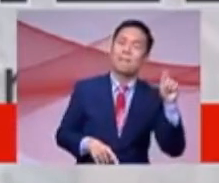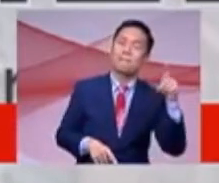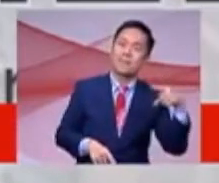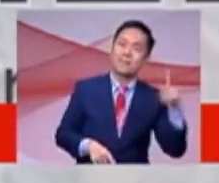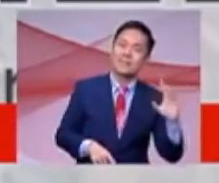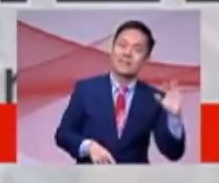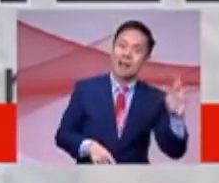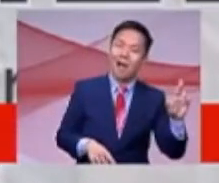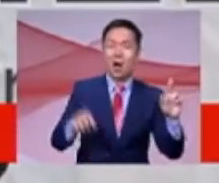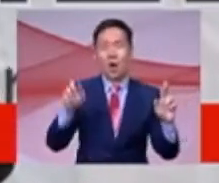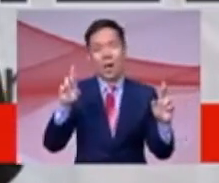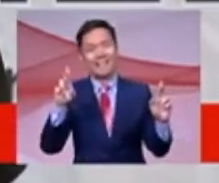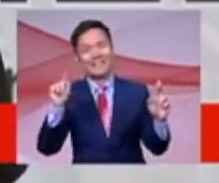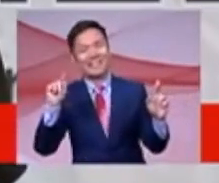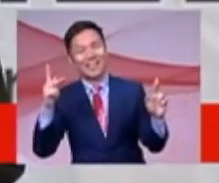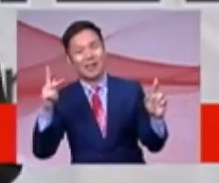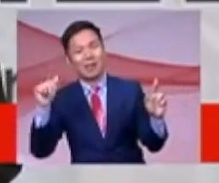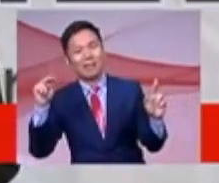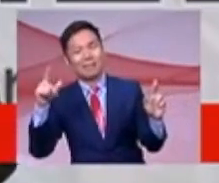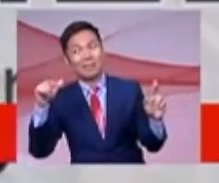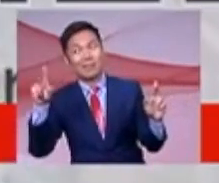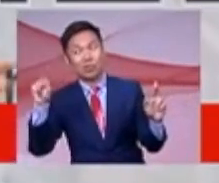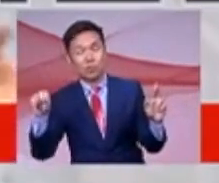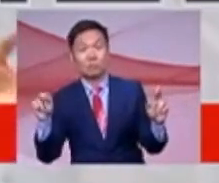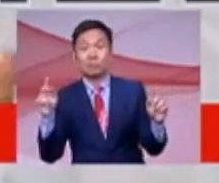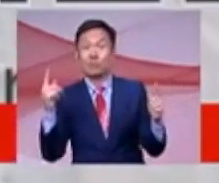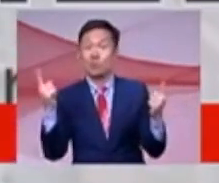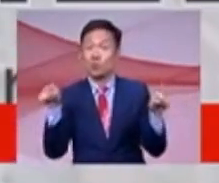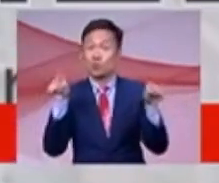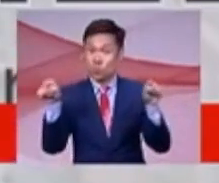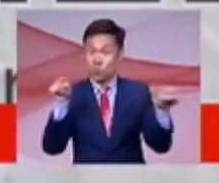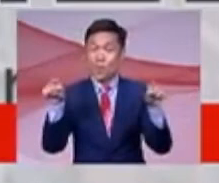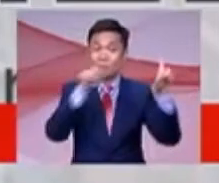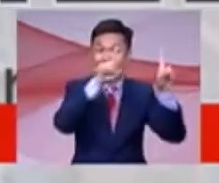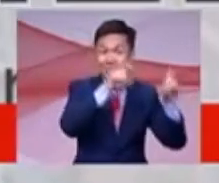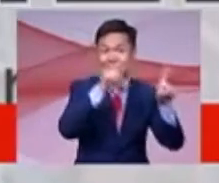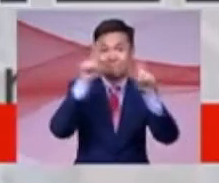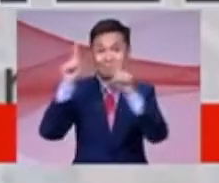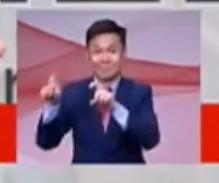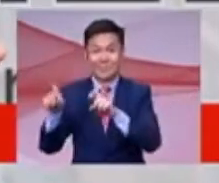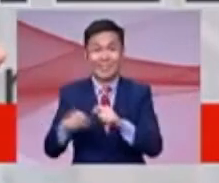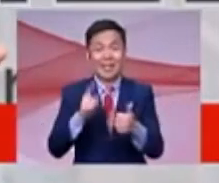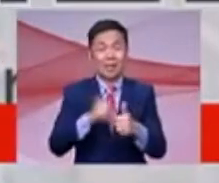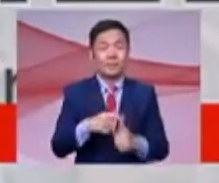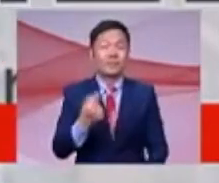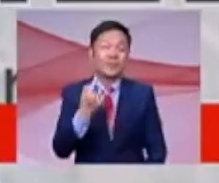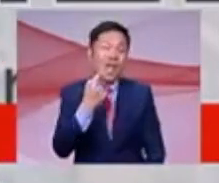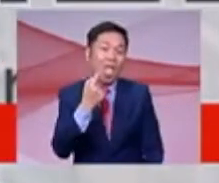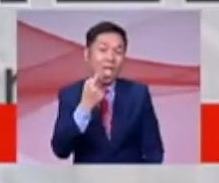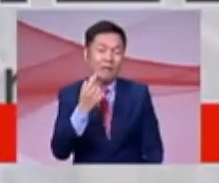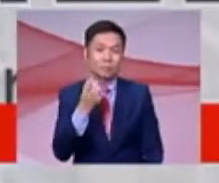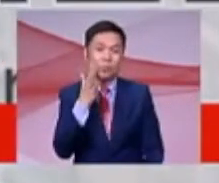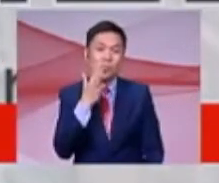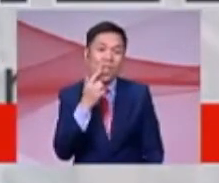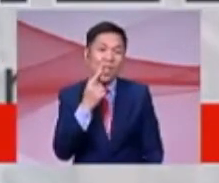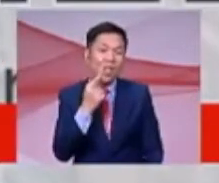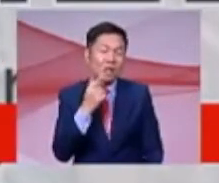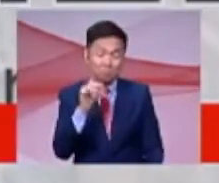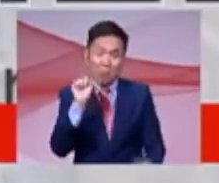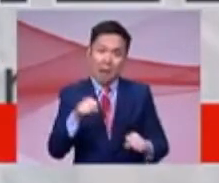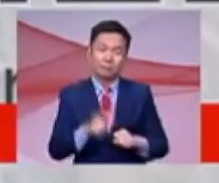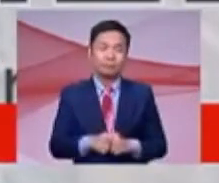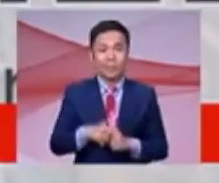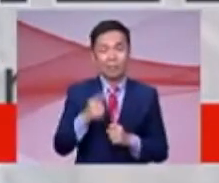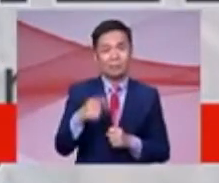juga RTK antigen, dan kita ada dua teknik yang menggunakan ILO. Jadi kita akan